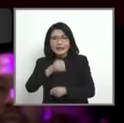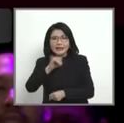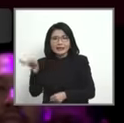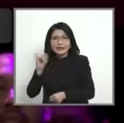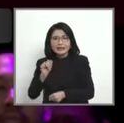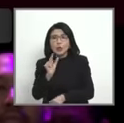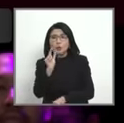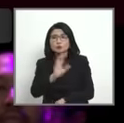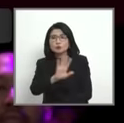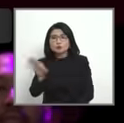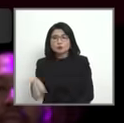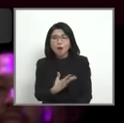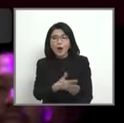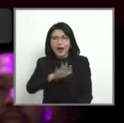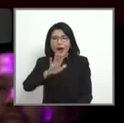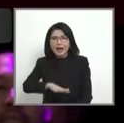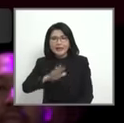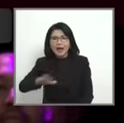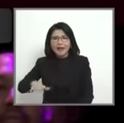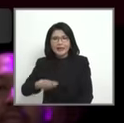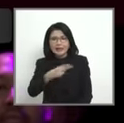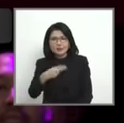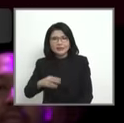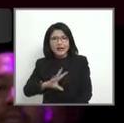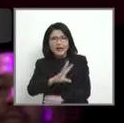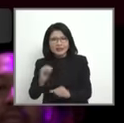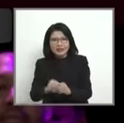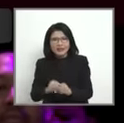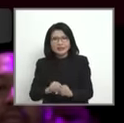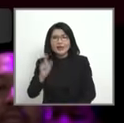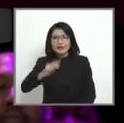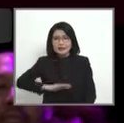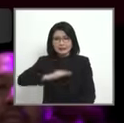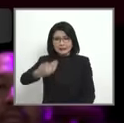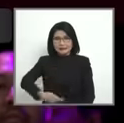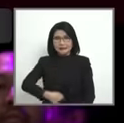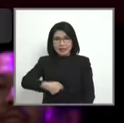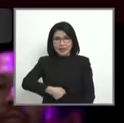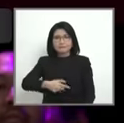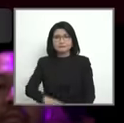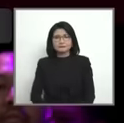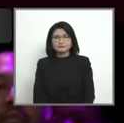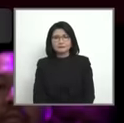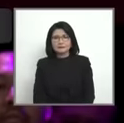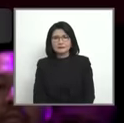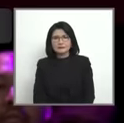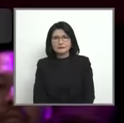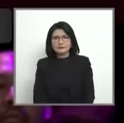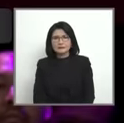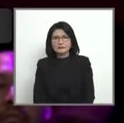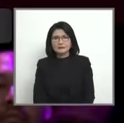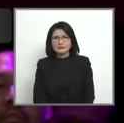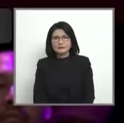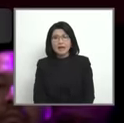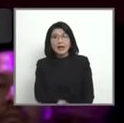membagikan Bansos bila beliau mau bisa juga tidakitu jadi E itu hak progratif seorang presiden kalau